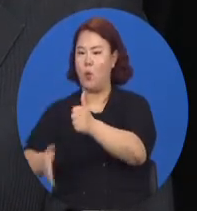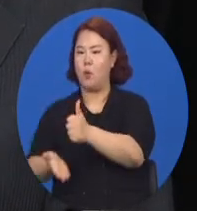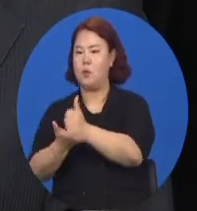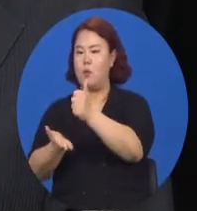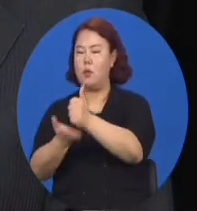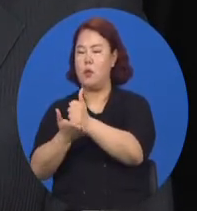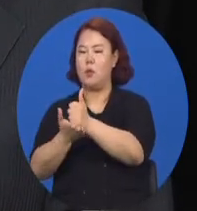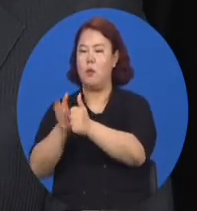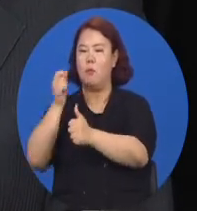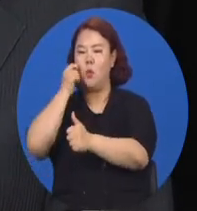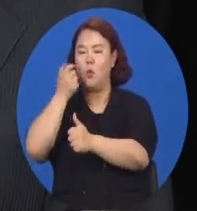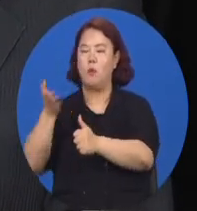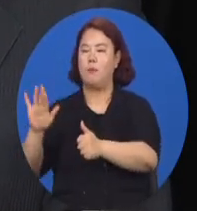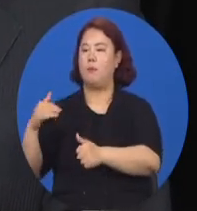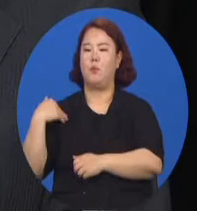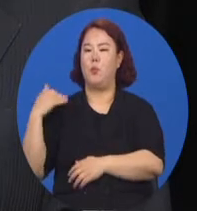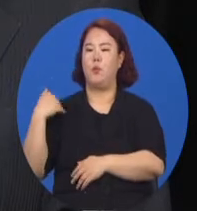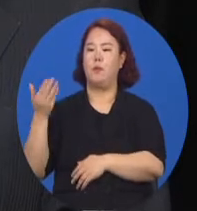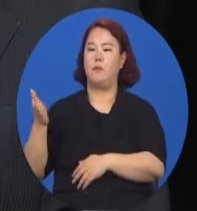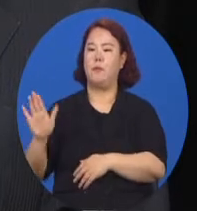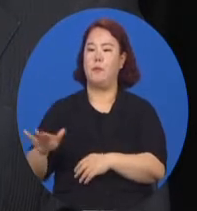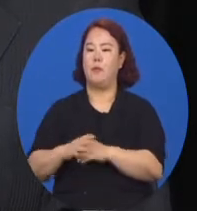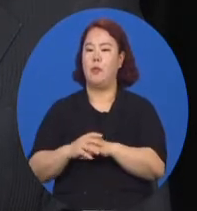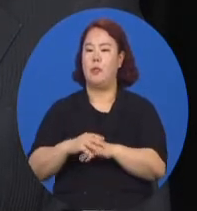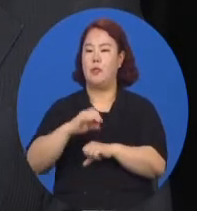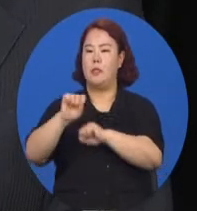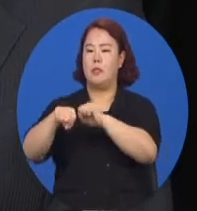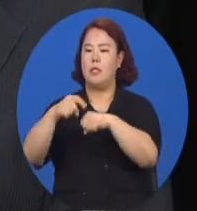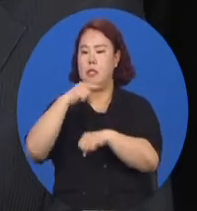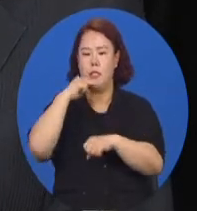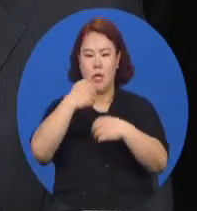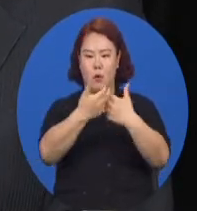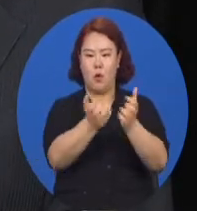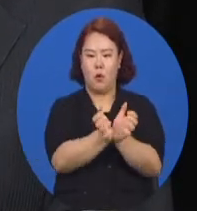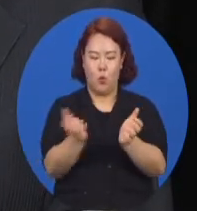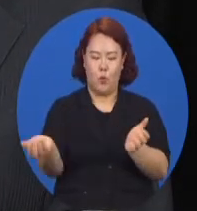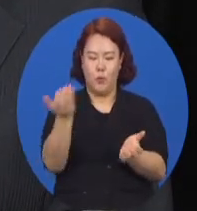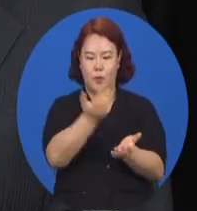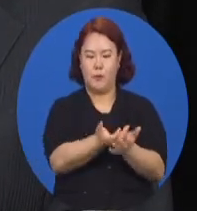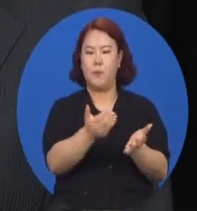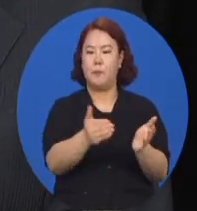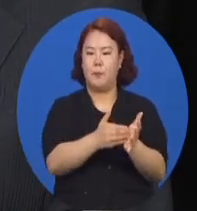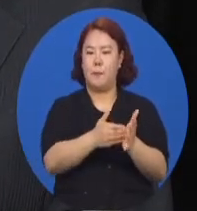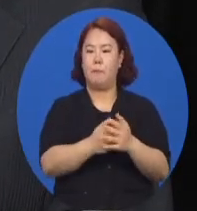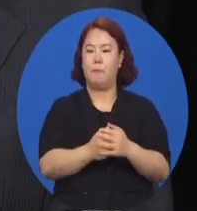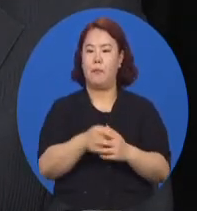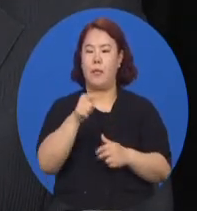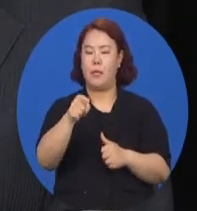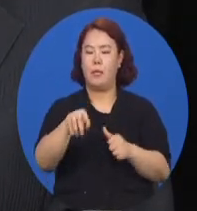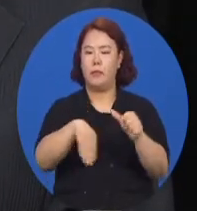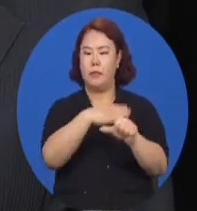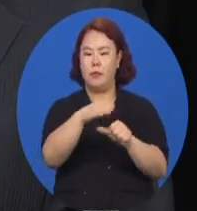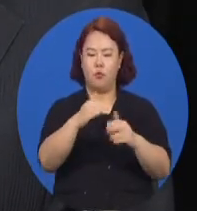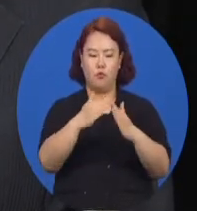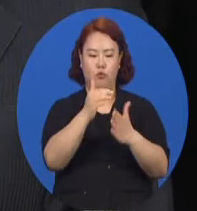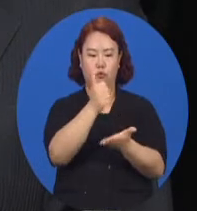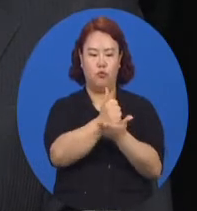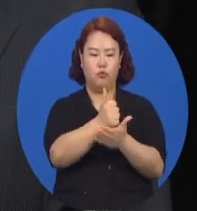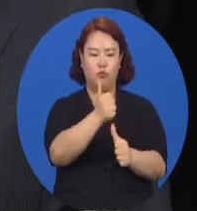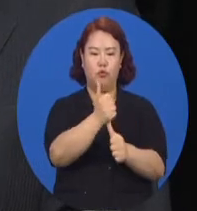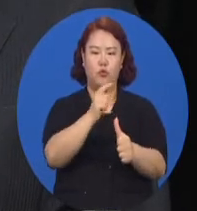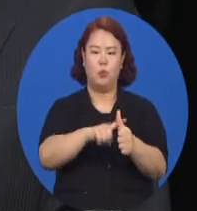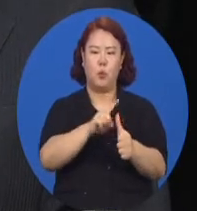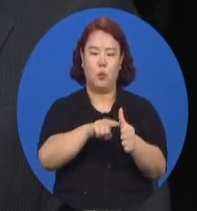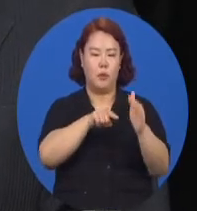그 자세한 내막은 제가 모르겠는데 자유한국당으로 당적을 옮기셨습니다. 그렇게 해서 이제 거기에 또 군수 후보로 이렇게